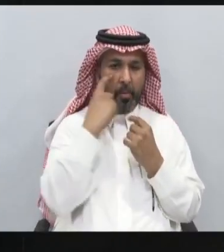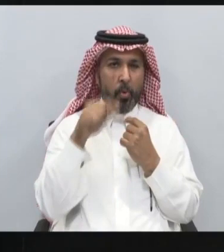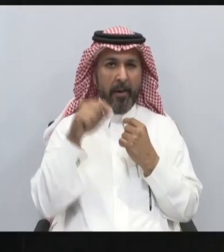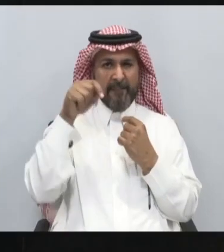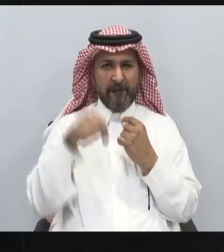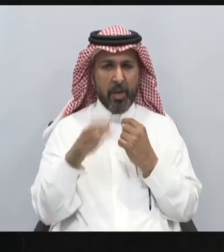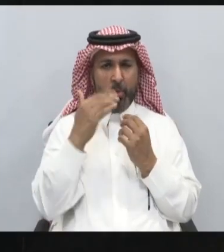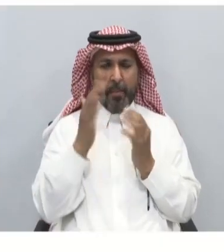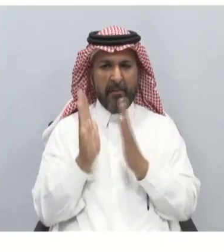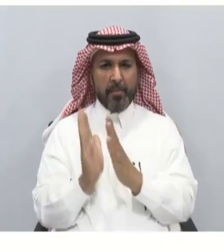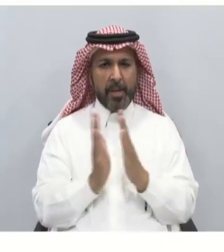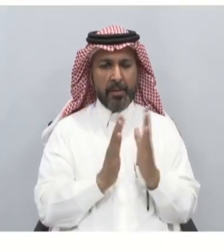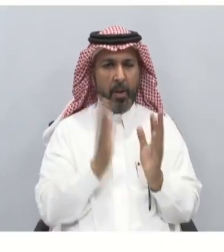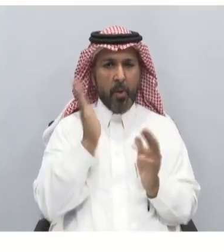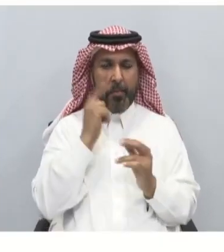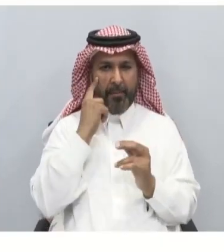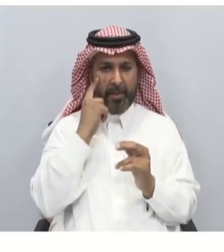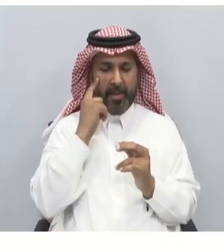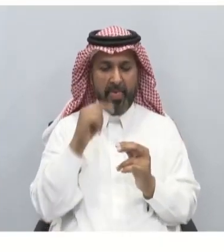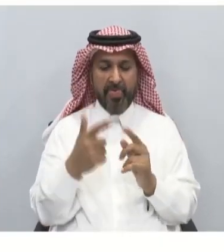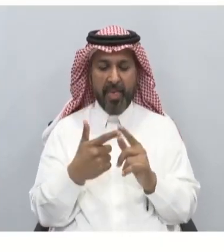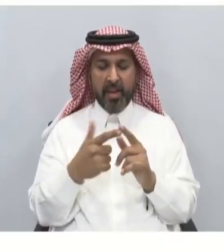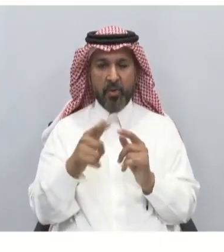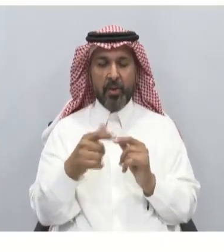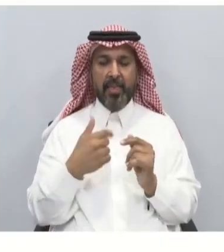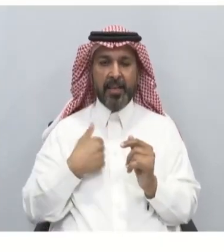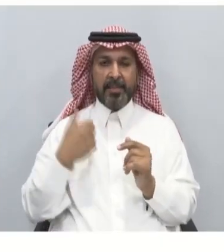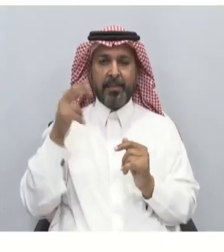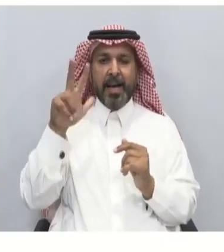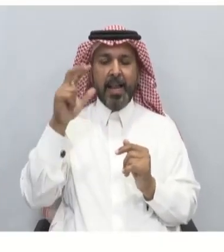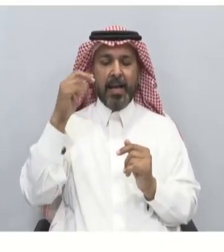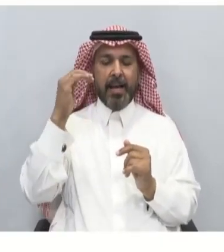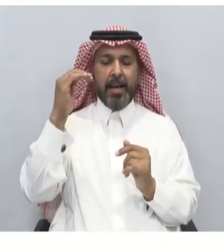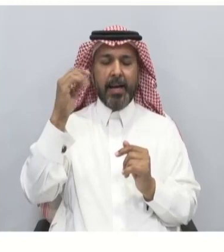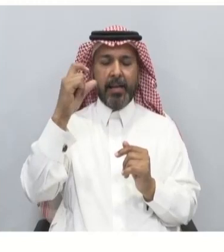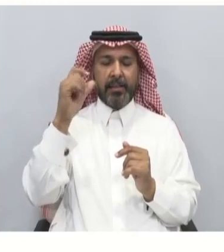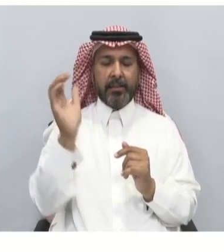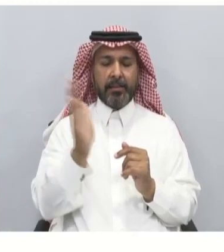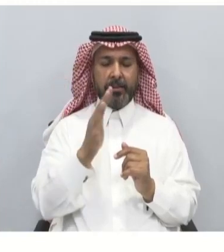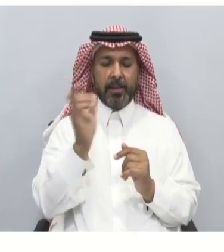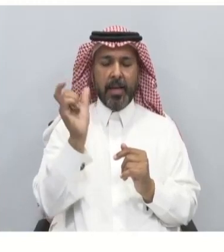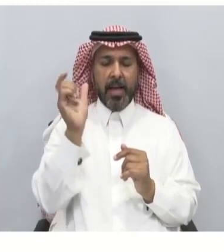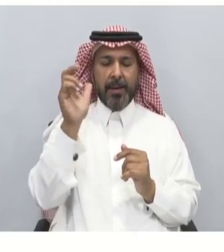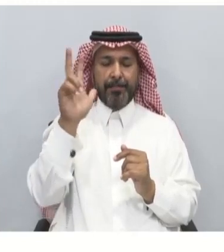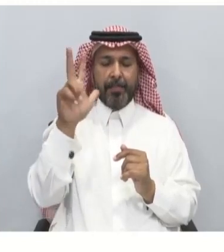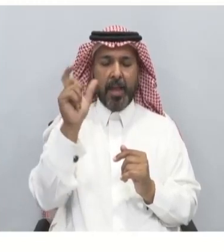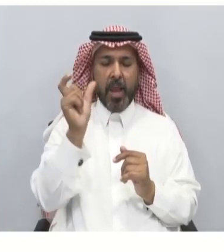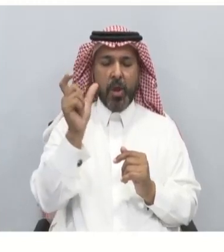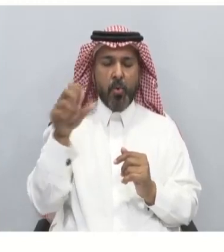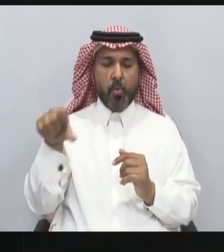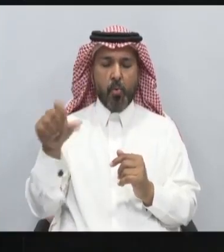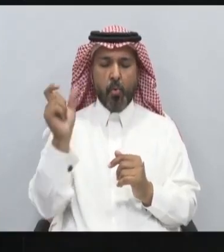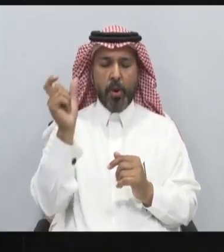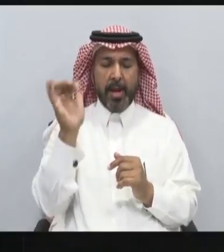أننا نكتب الحد النوني. ما نعني بالحد النوني مثل ما قلنا، أحسنتم، هذا الصيغة أو العبارة اللي ممكن